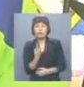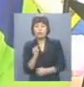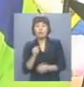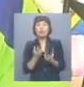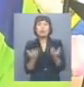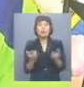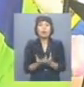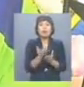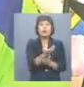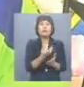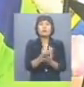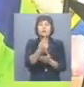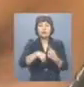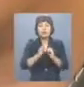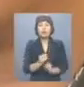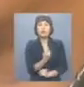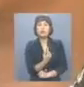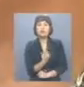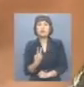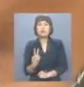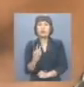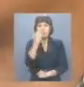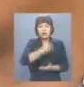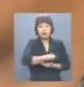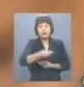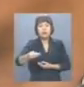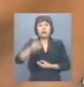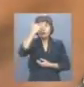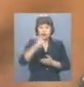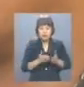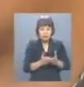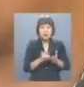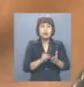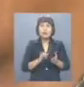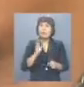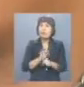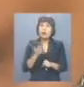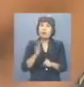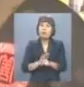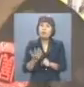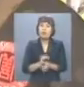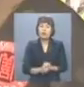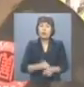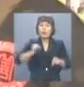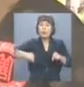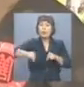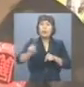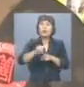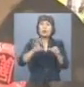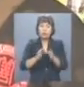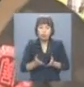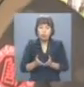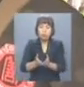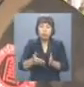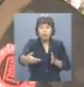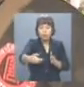ง 1-2 คนเท่านั้นนะครับเนื่องจากเรือที่มีอยู่ขณะนี้ไม่เพียงพอและบางจุดการสัญจรด้วยเรือนั้นเริ่มทำได้ย